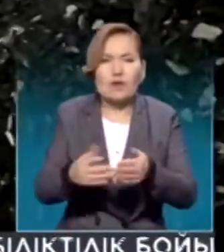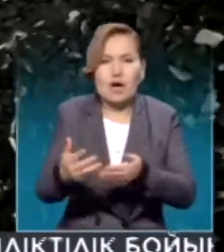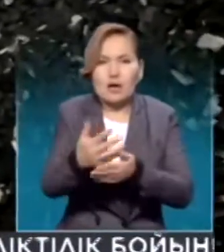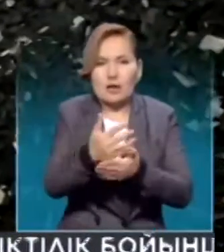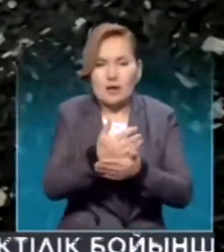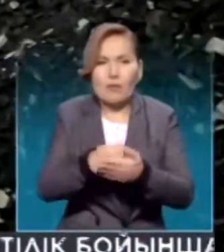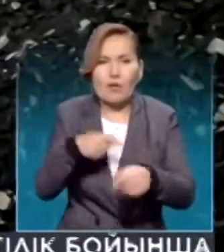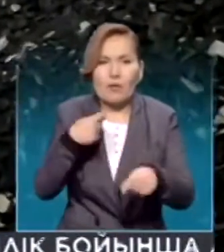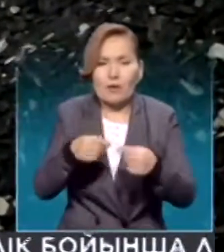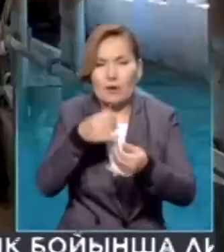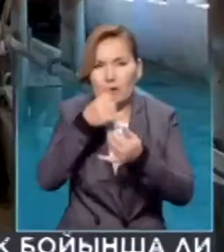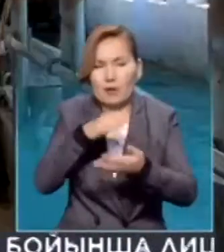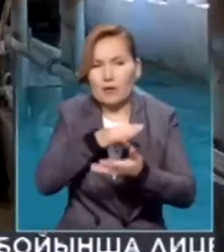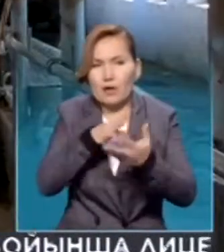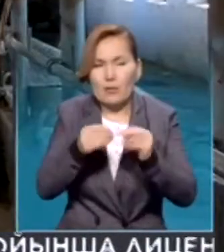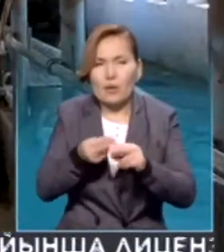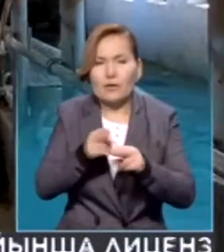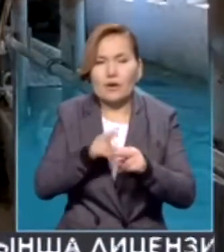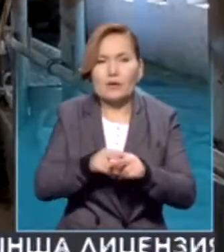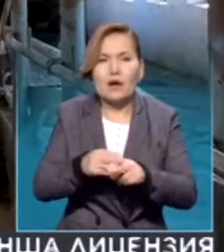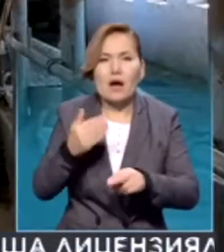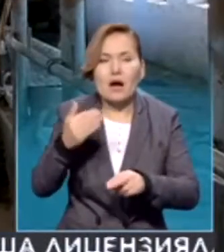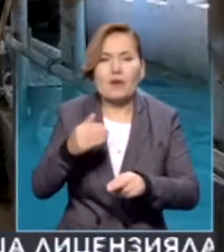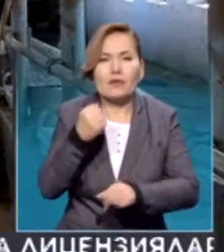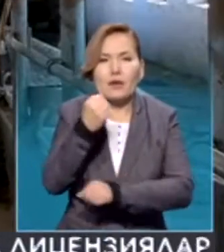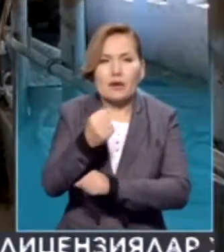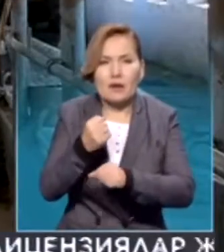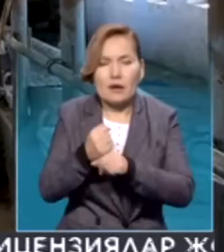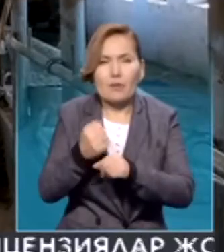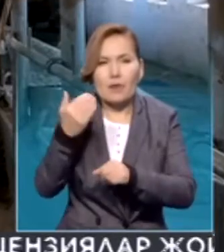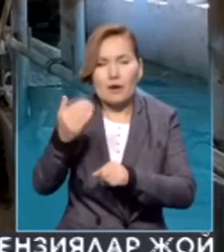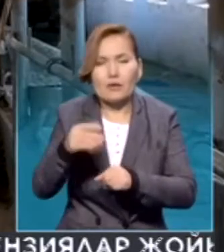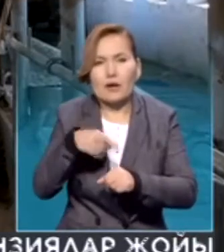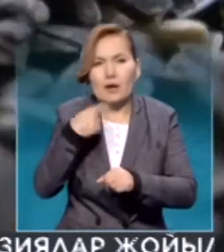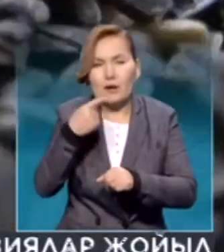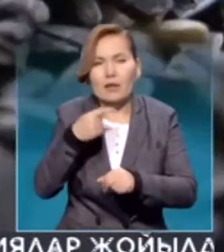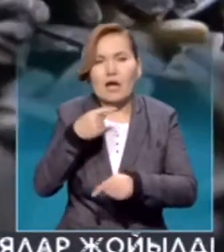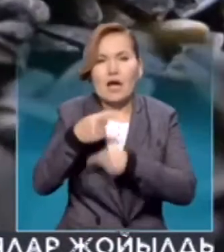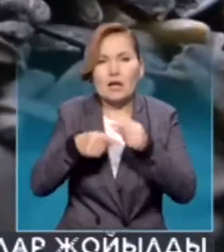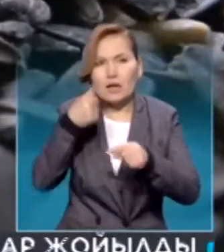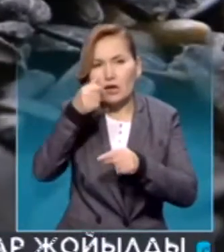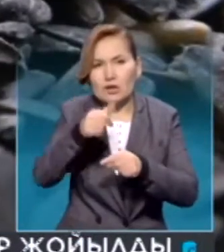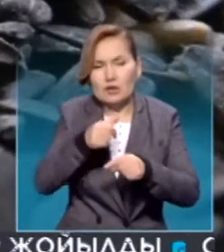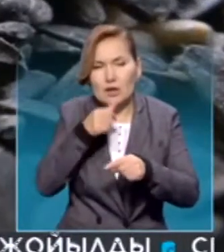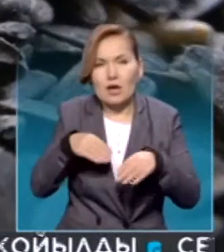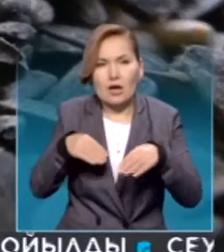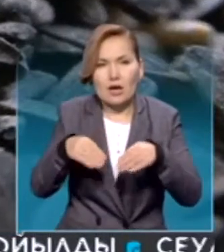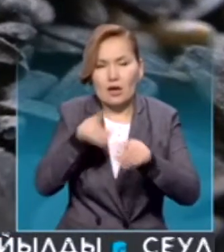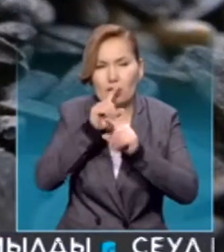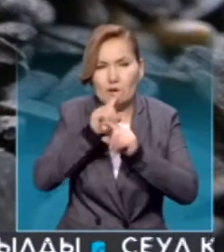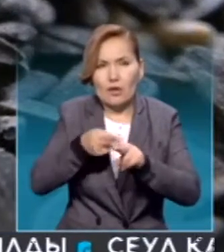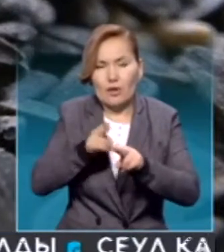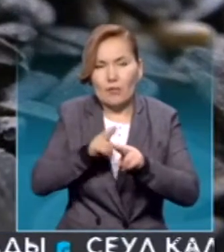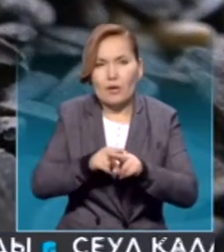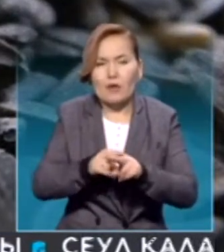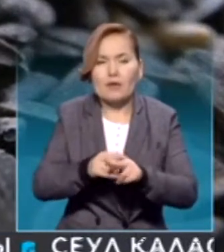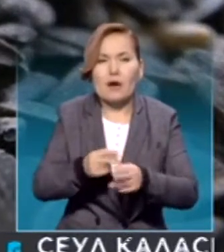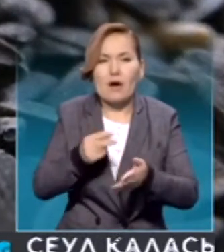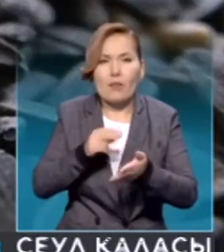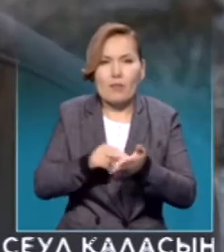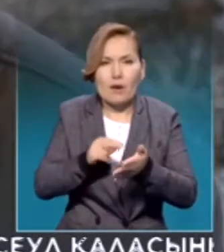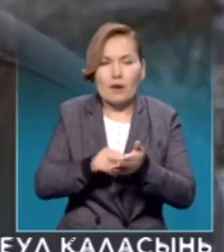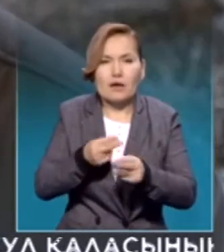тигізеді дейді. Өнімін тиімді бағаға өткізе алмағандар келер жылы егіншіліктен бас тартуы мүмкін. Мұның салдары қымбатшылыққа ұрындыра ма деген қауіп